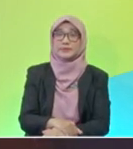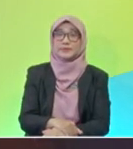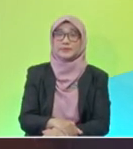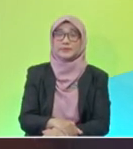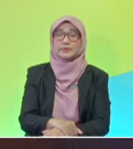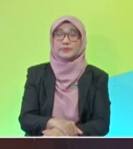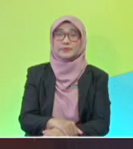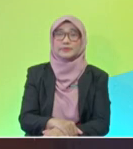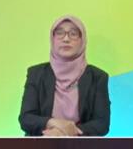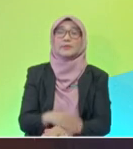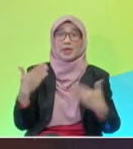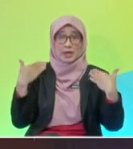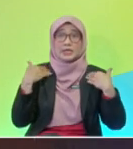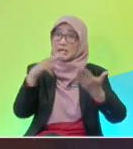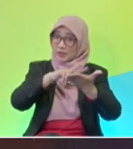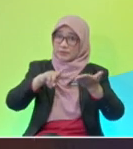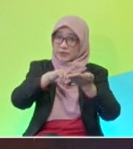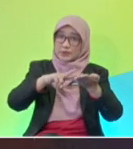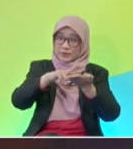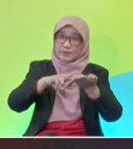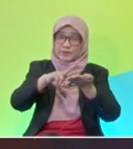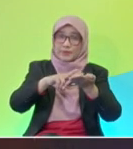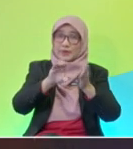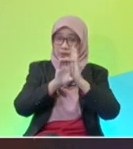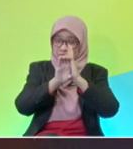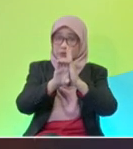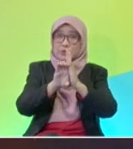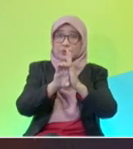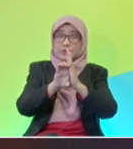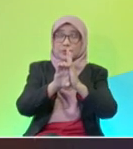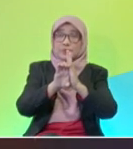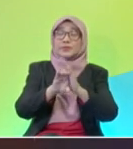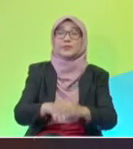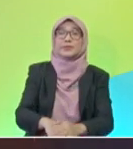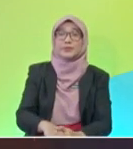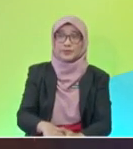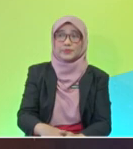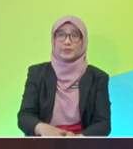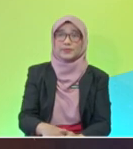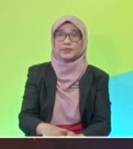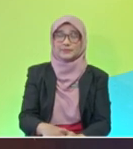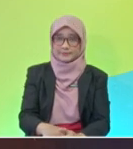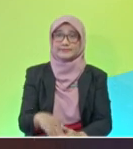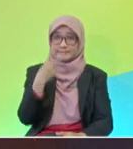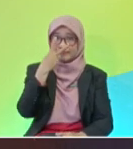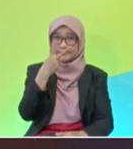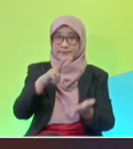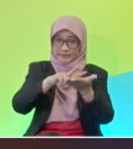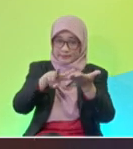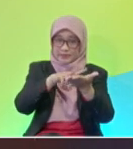kita ada video Ada lagi satu video Mira video contoh yang seterusnya Jadi mungkin kita boleh tayangkan boleh Jom kita